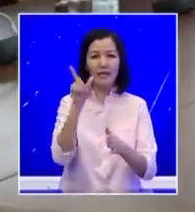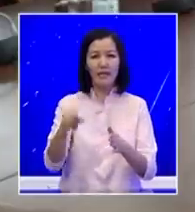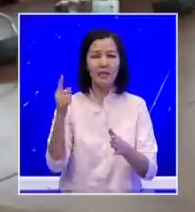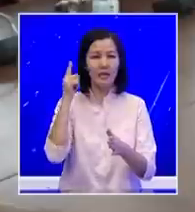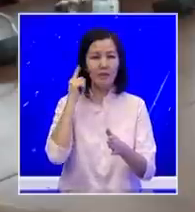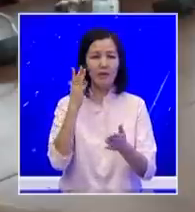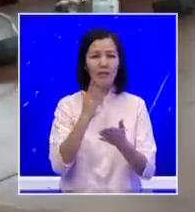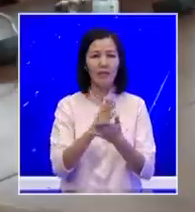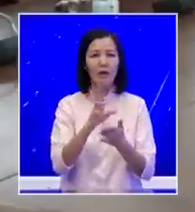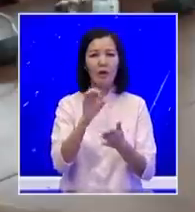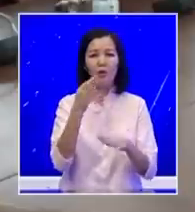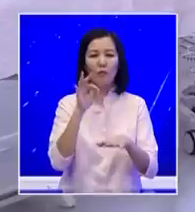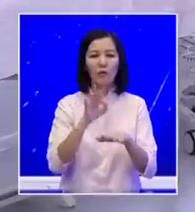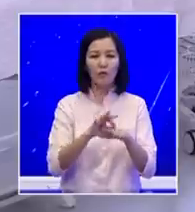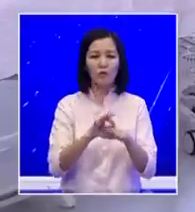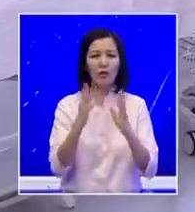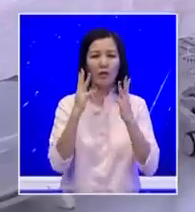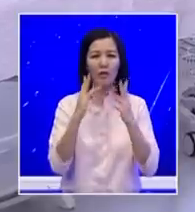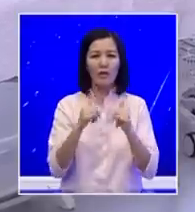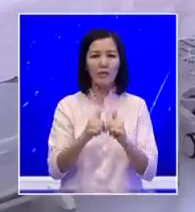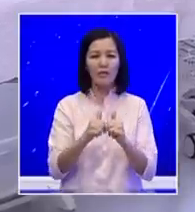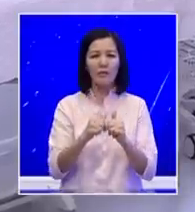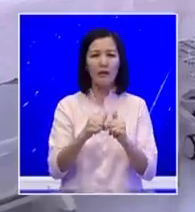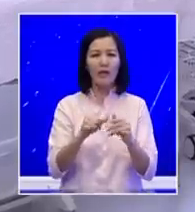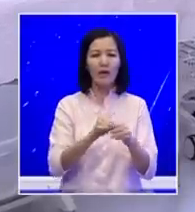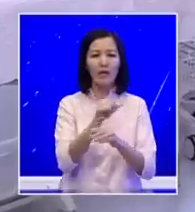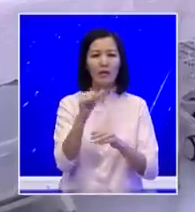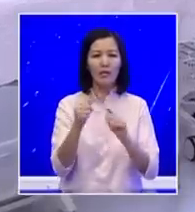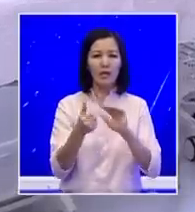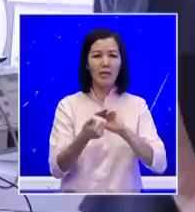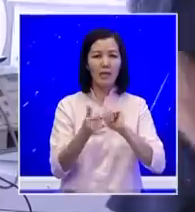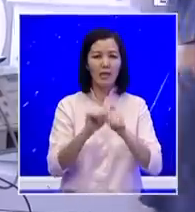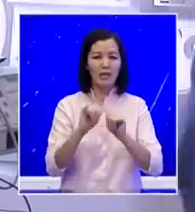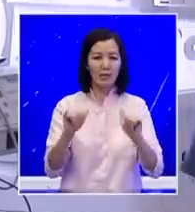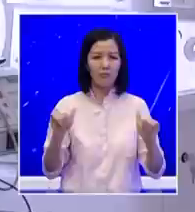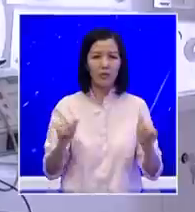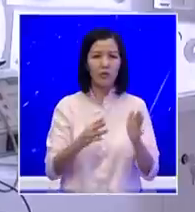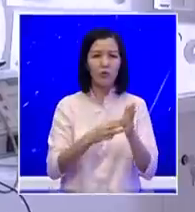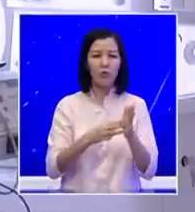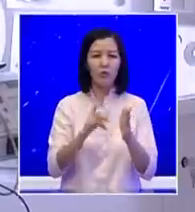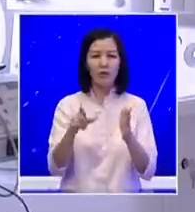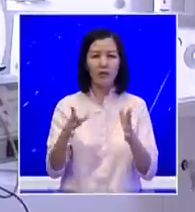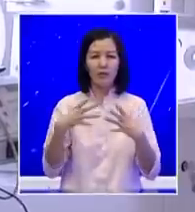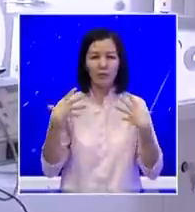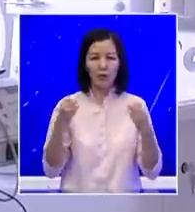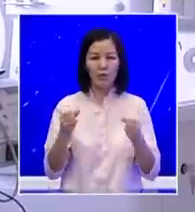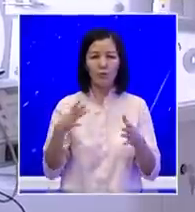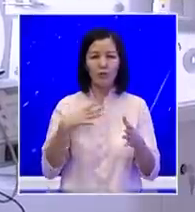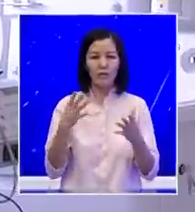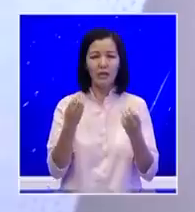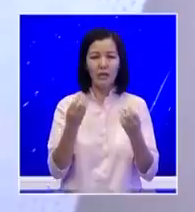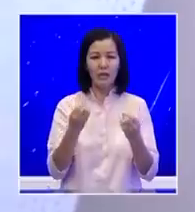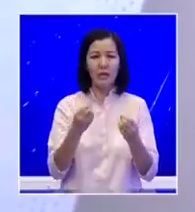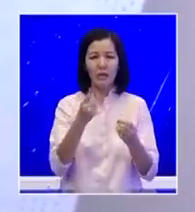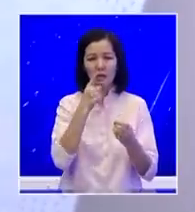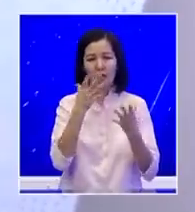күні COVID-19-ды жұқтырғандар саны сағат сынап артып жатыр. 9-ы індетті жеңіп шықты. Сауығып келе жатқан тағы бір тобы